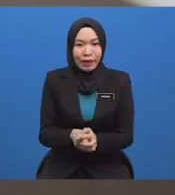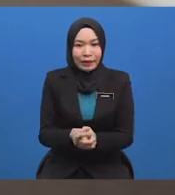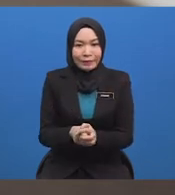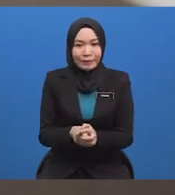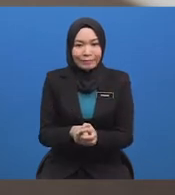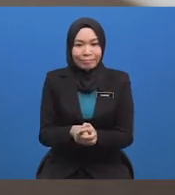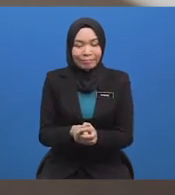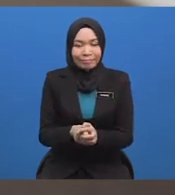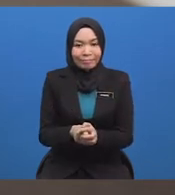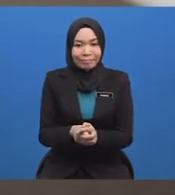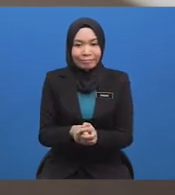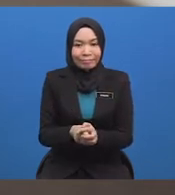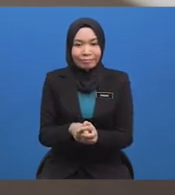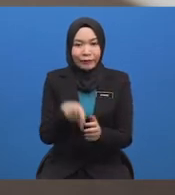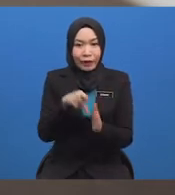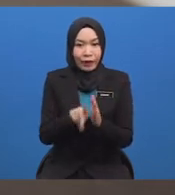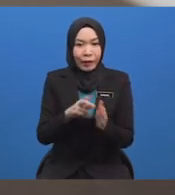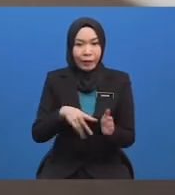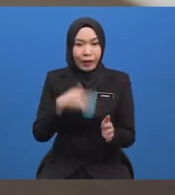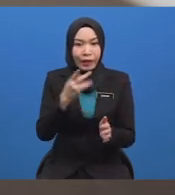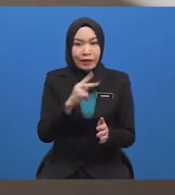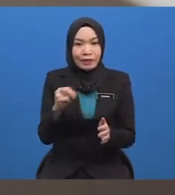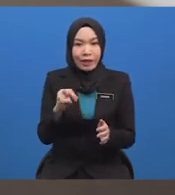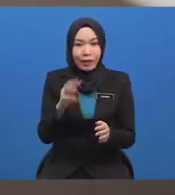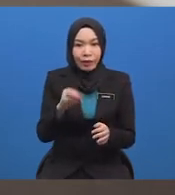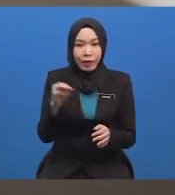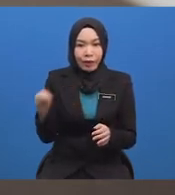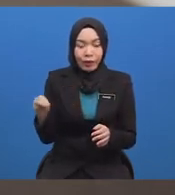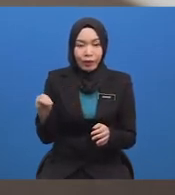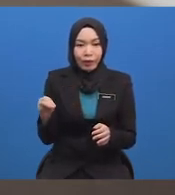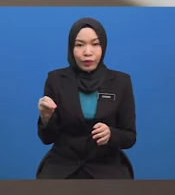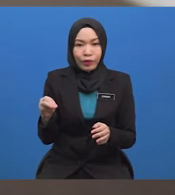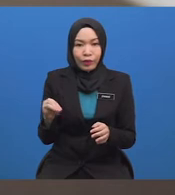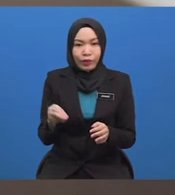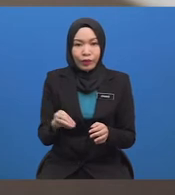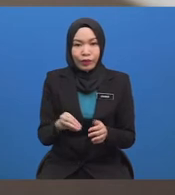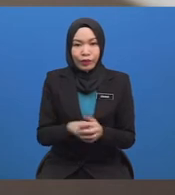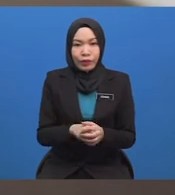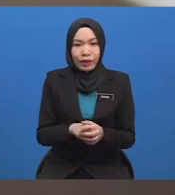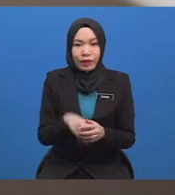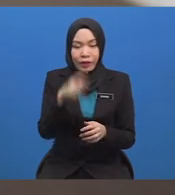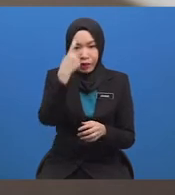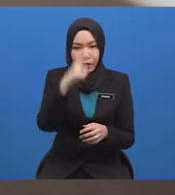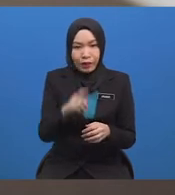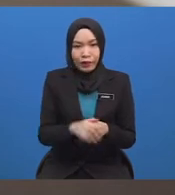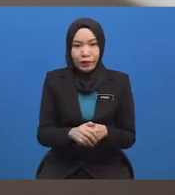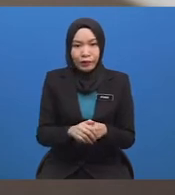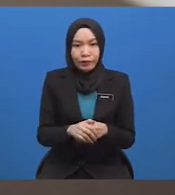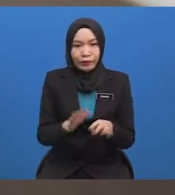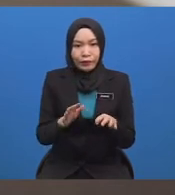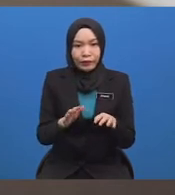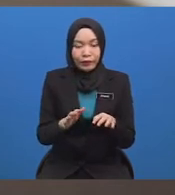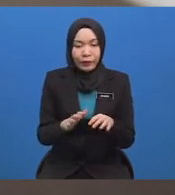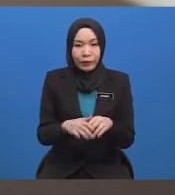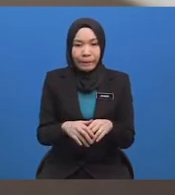murid-murid tentang keseimbangan yang harus dicapai antara pembangunan negara dan